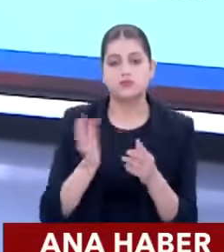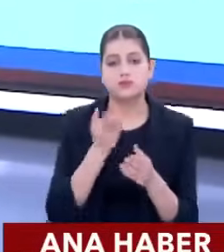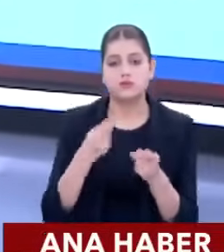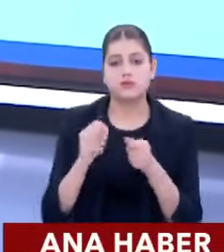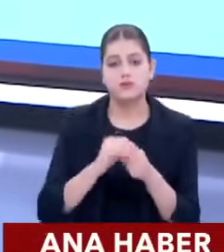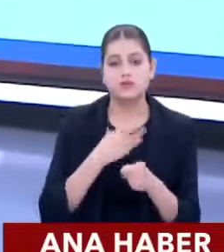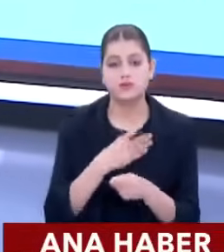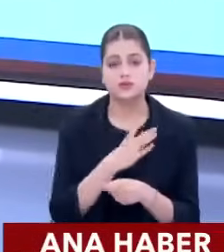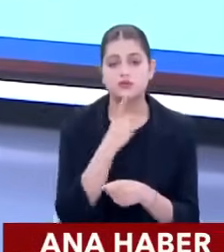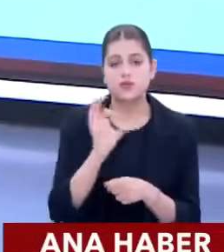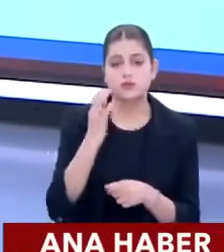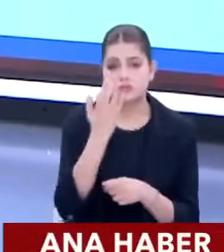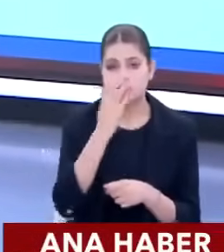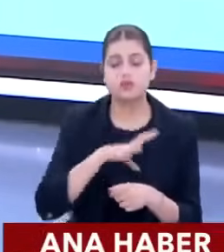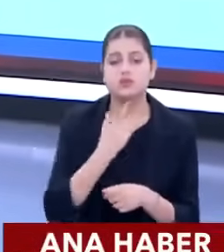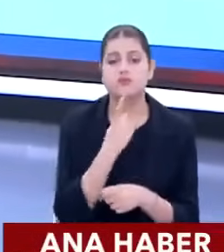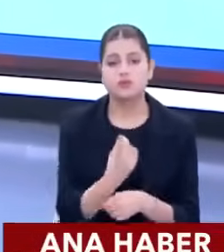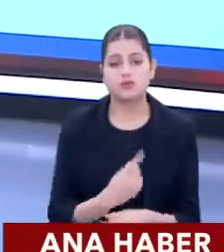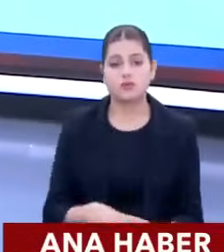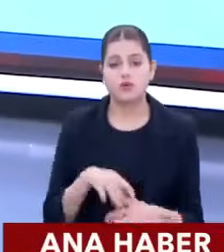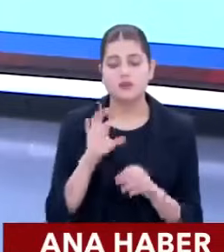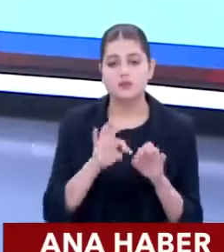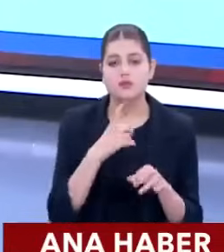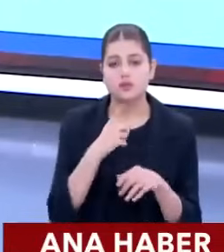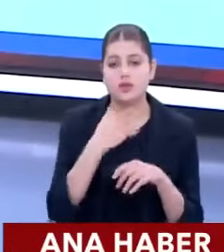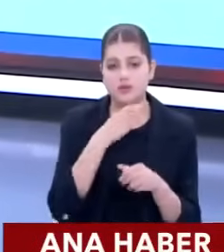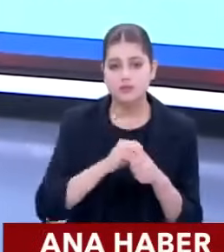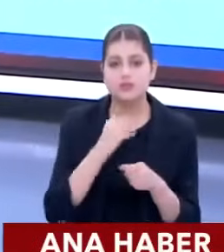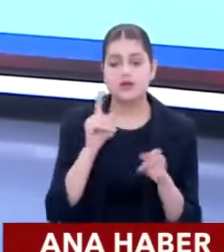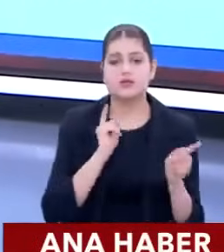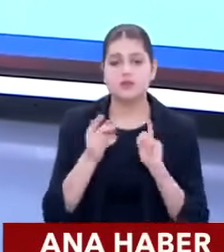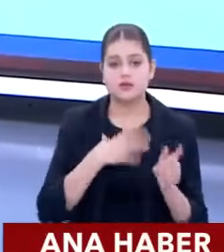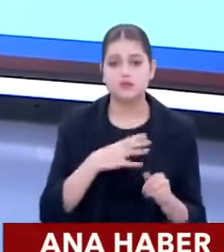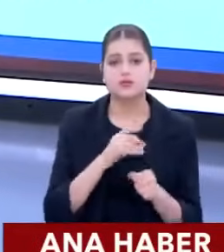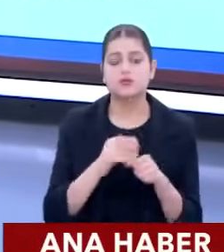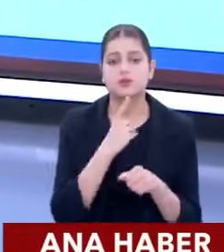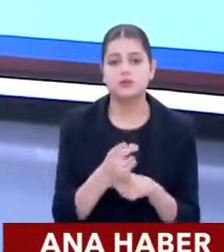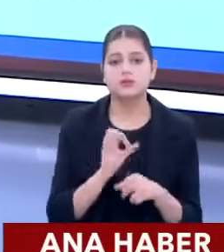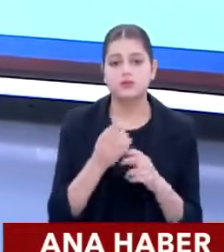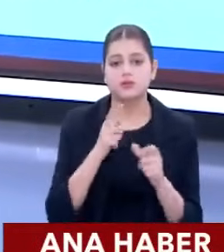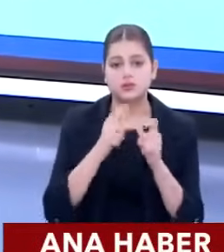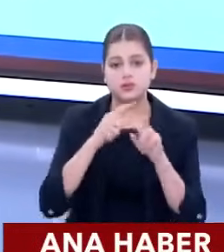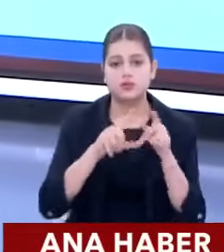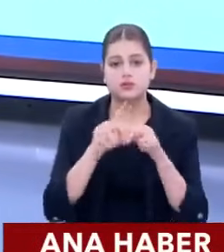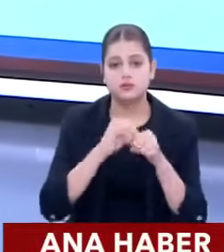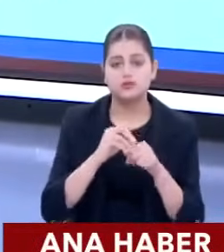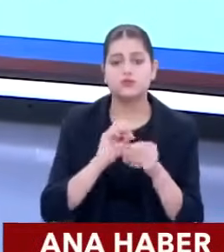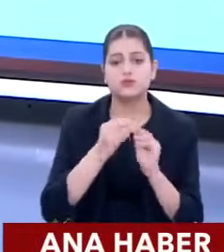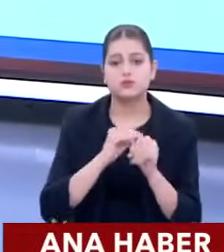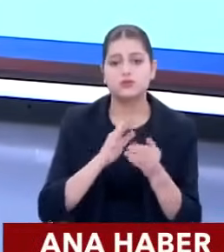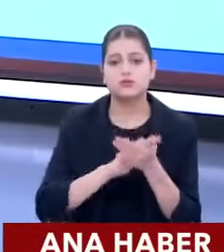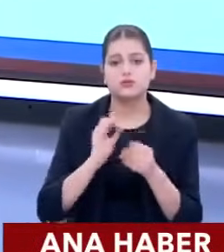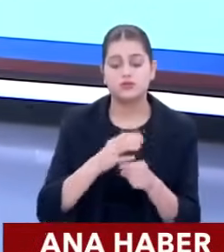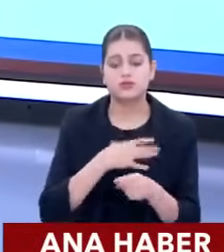çabuk verilmesini istiyorlar Ocak beklenmesin mesela burada işte emeklilikte Adalet istiyorlar işte stajyerlerin sorunların